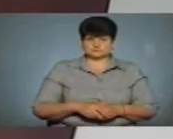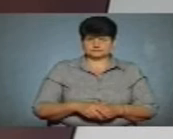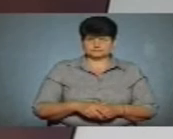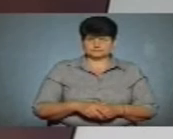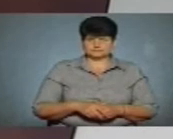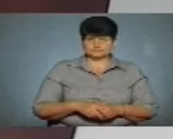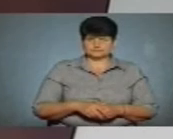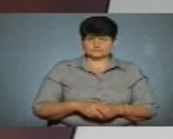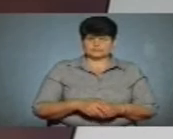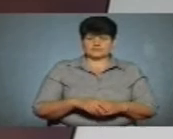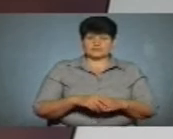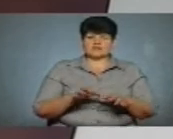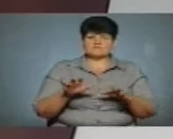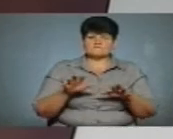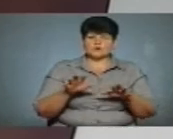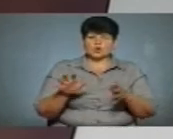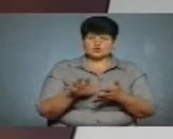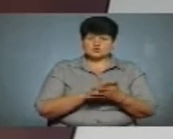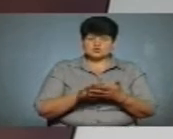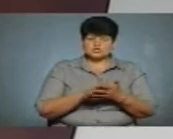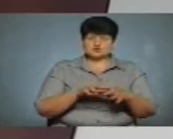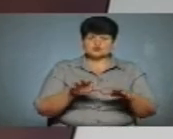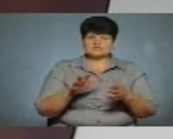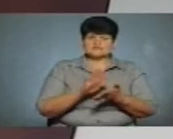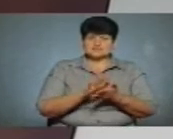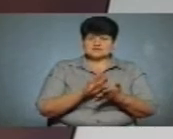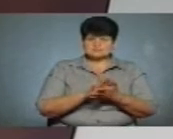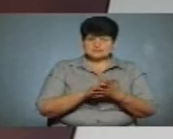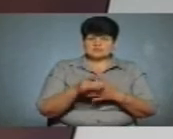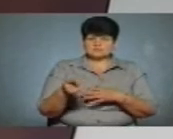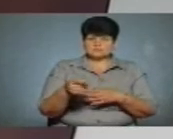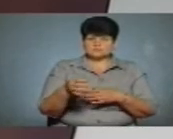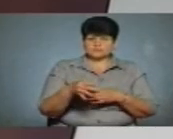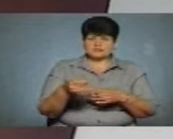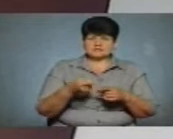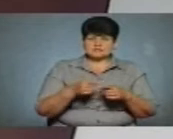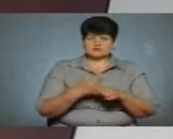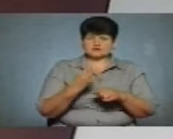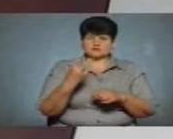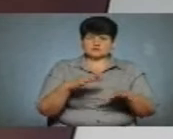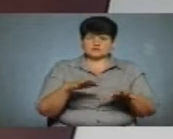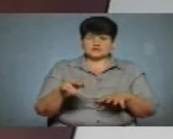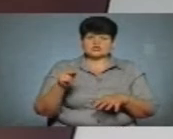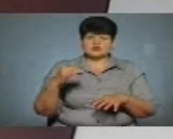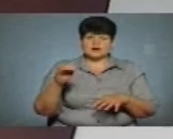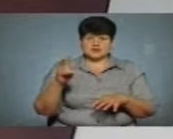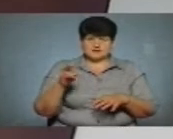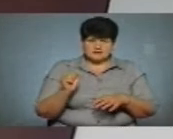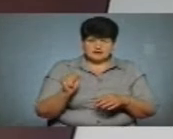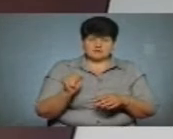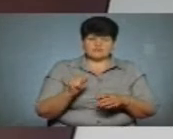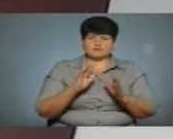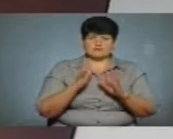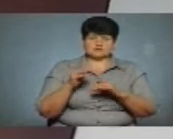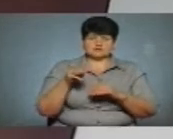Від водоростей і сміття очищують Тернопільський став. Сьогодні це робили на 2 локаціях – поблизу острівка Чайка, що у парку Тараса